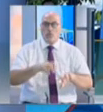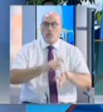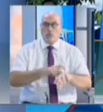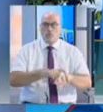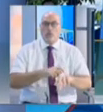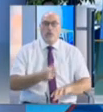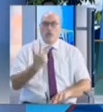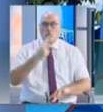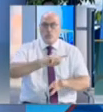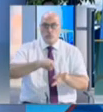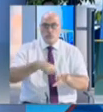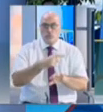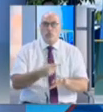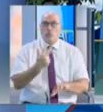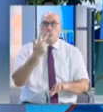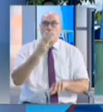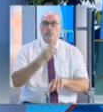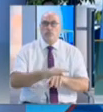قدره